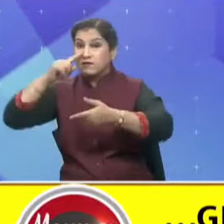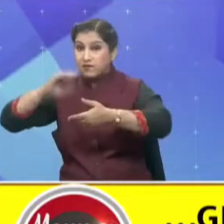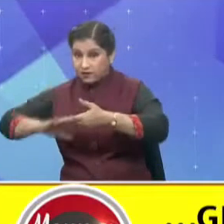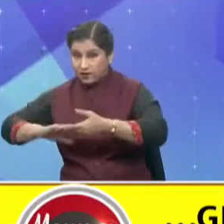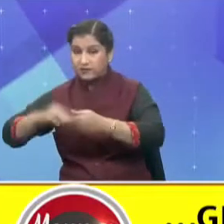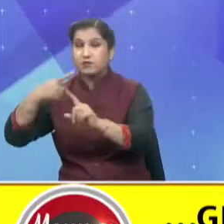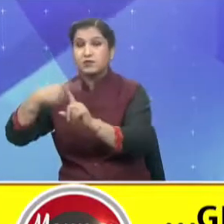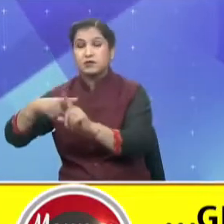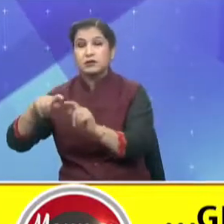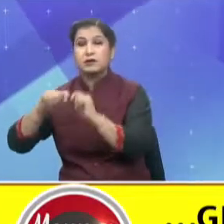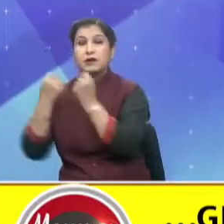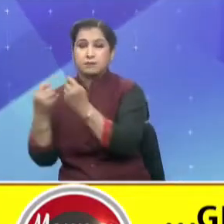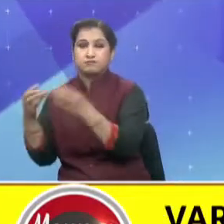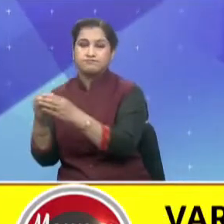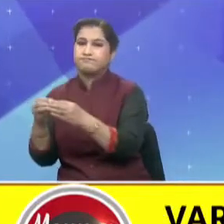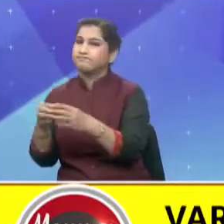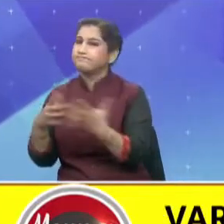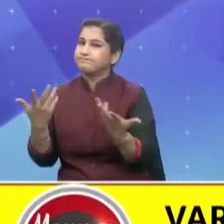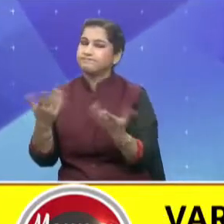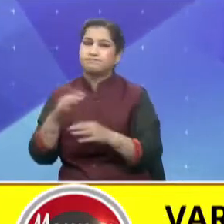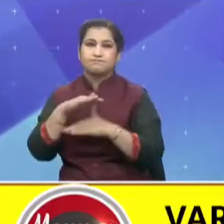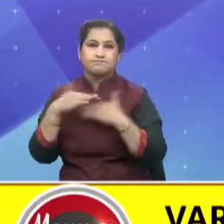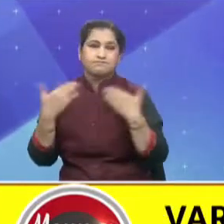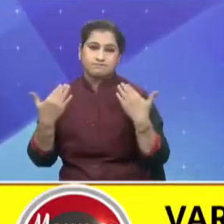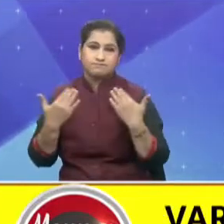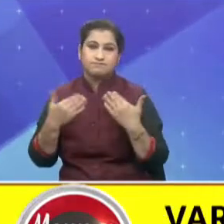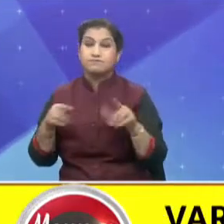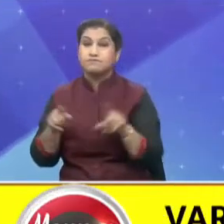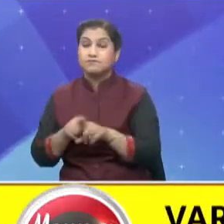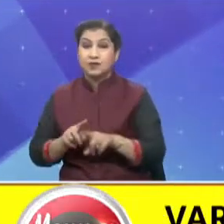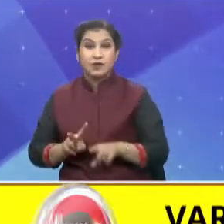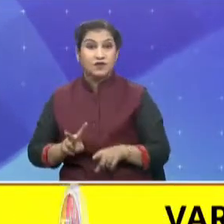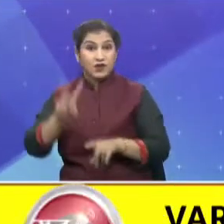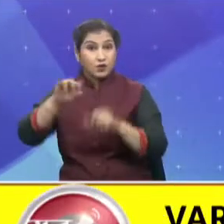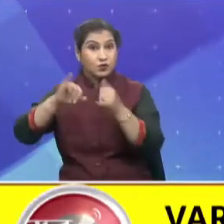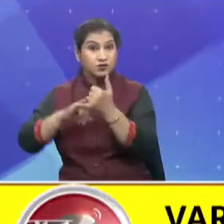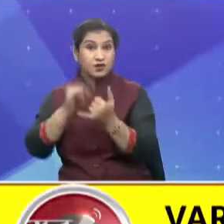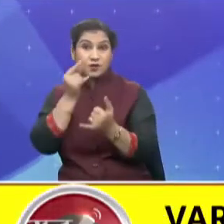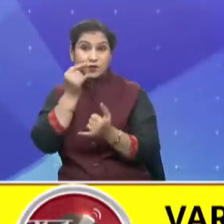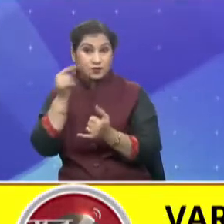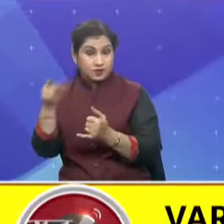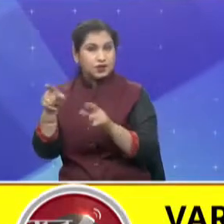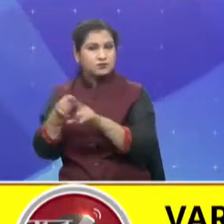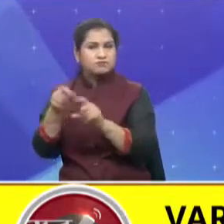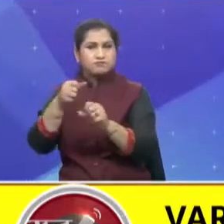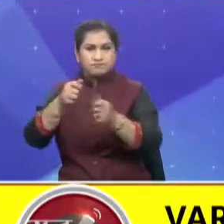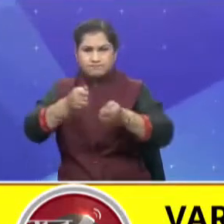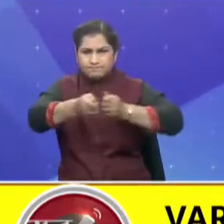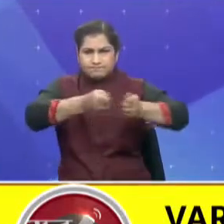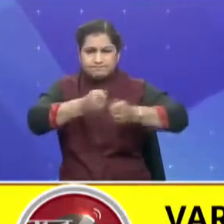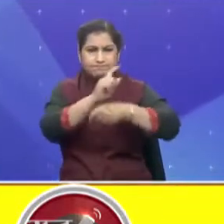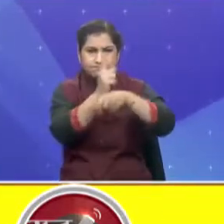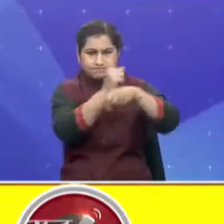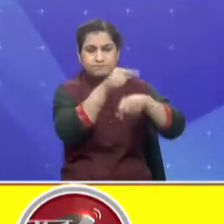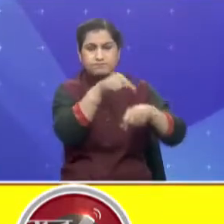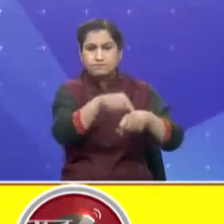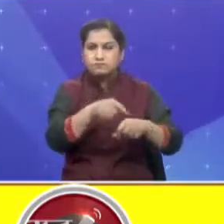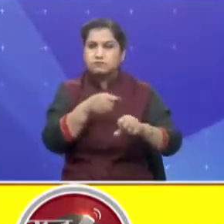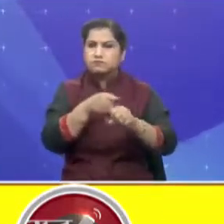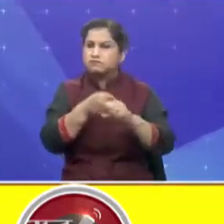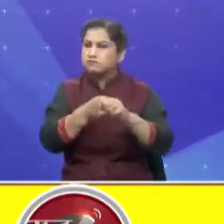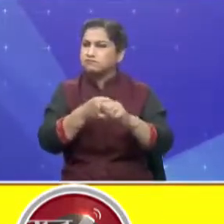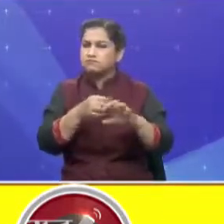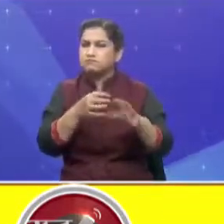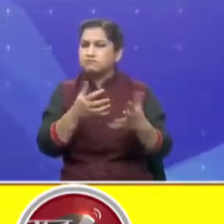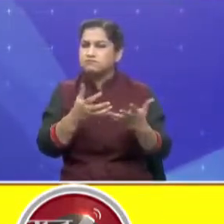दिया। वरुण सिंह भी मौत से कई दिन तक जाबाजी से लड़े, लेकिन फिर वो भी